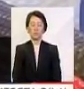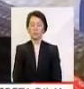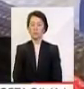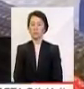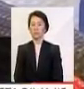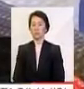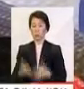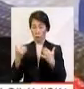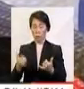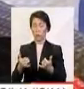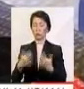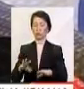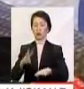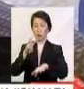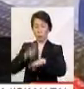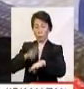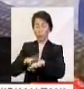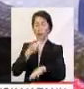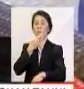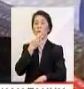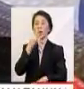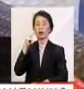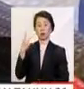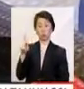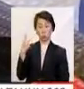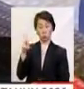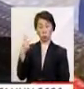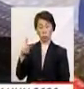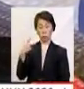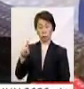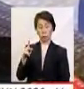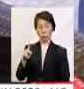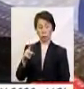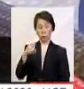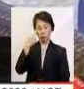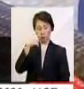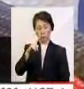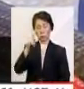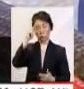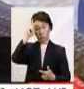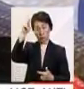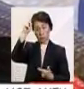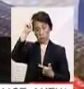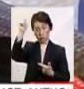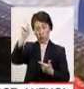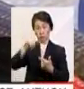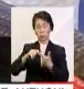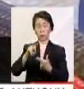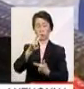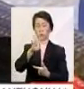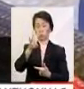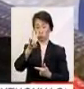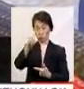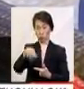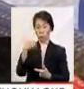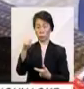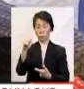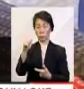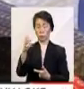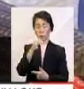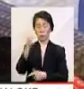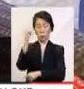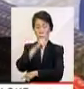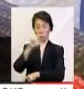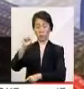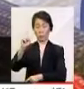Amaran kuning ya, telah pun dikeluarkan bagi Kelantan, Terengganu pada 27 Oktober. Pada hari yang sama,